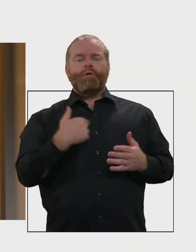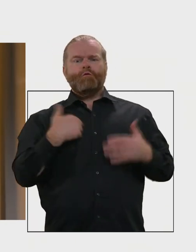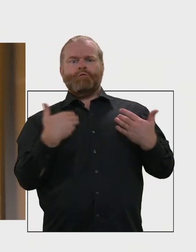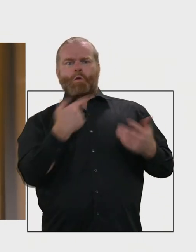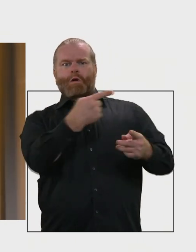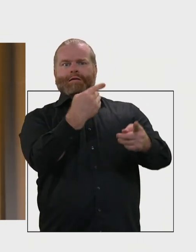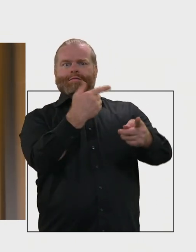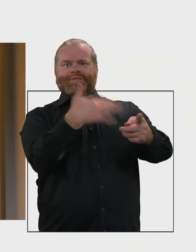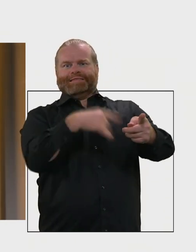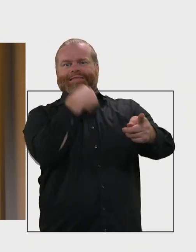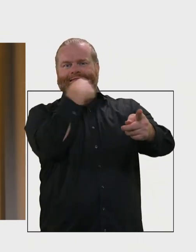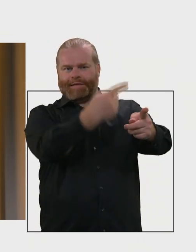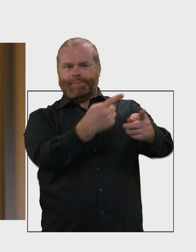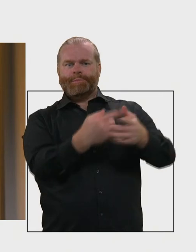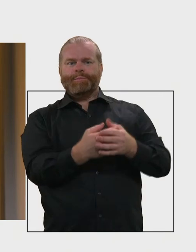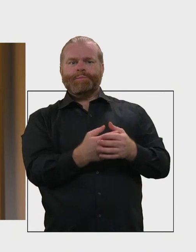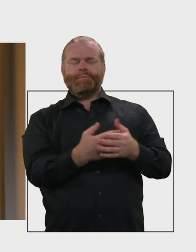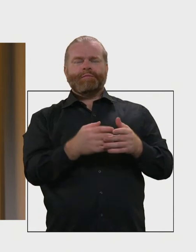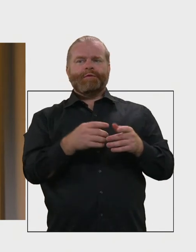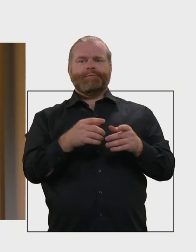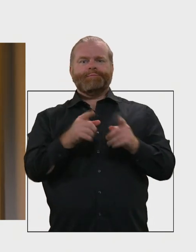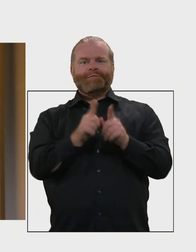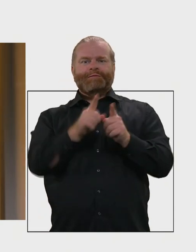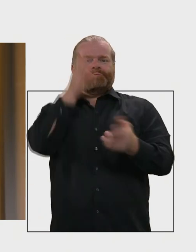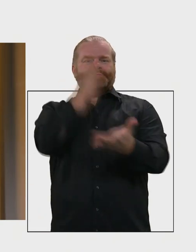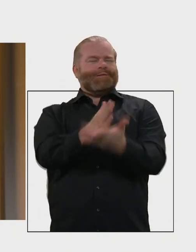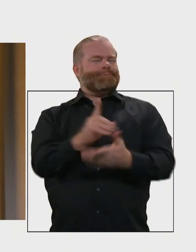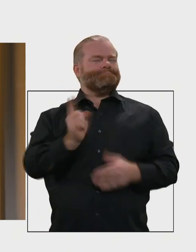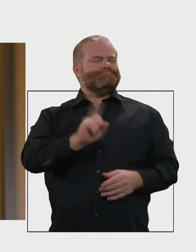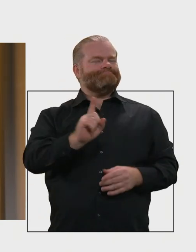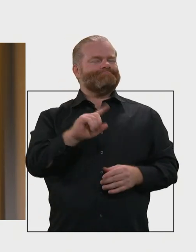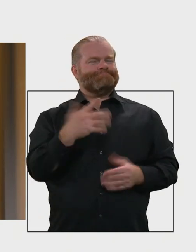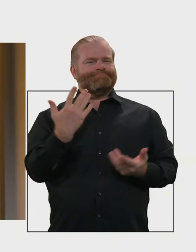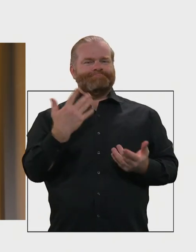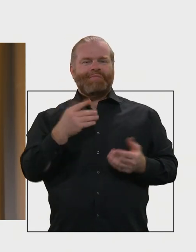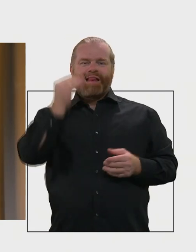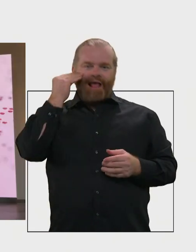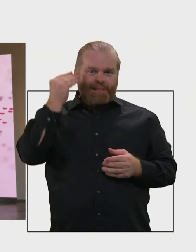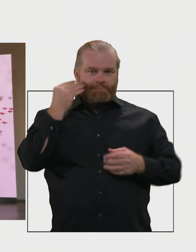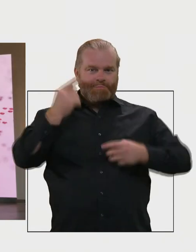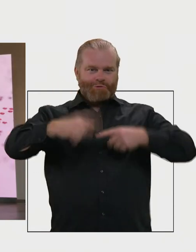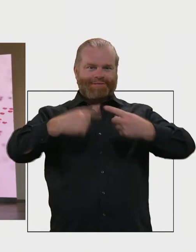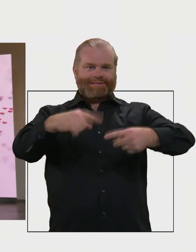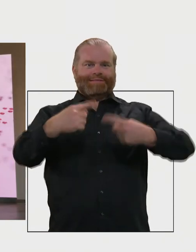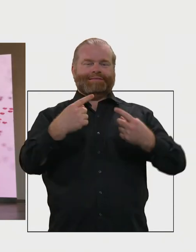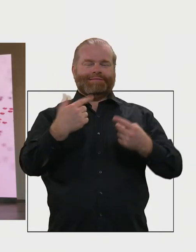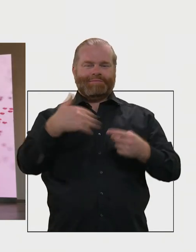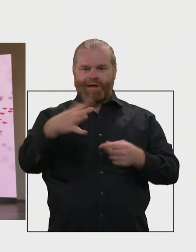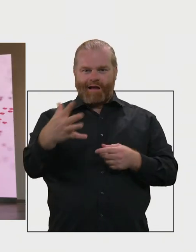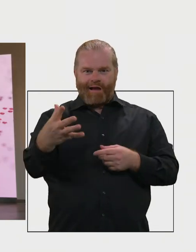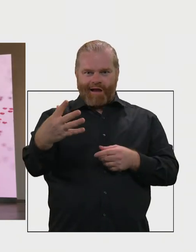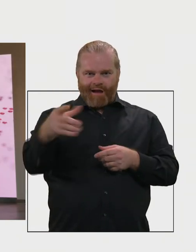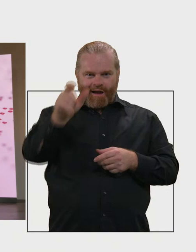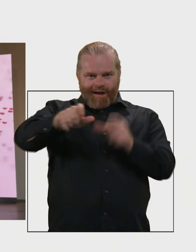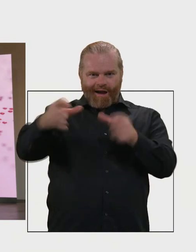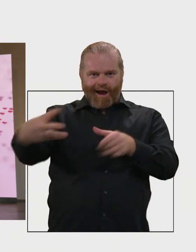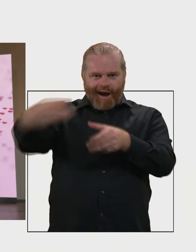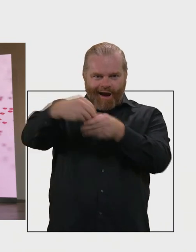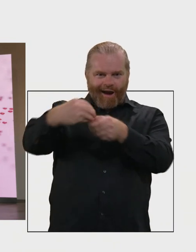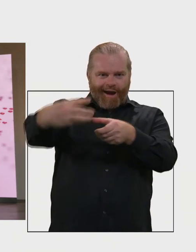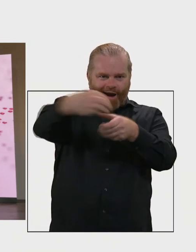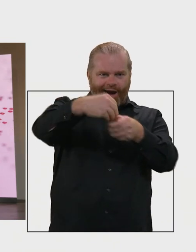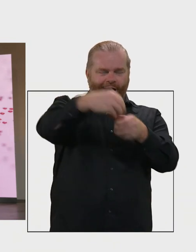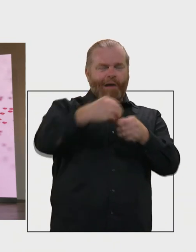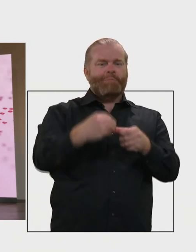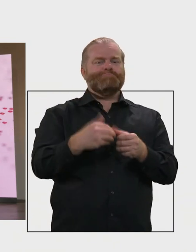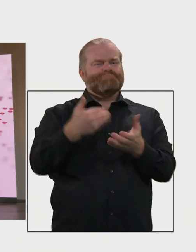auch hoffentlich mit einbindet dann für die Zukunft und, wie wir so schön sagen, heutzutage ist das alles noch optimierbar. Ist das